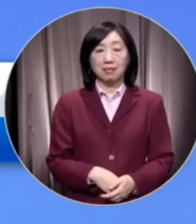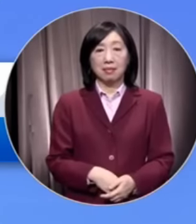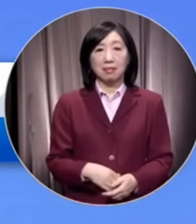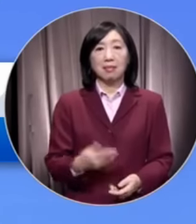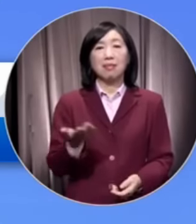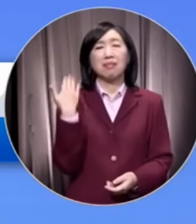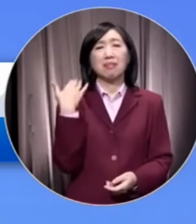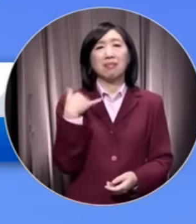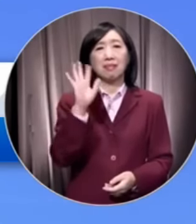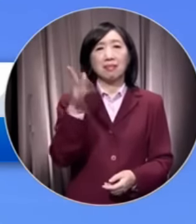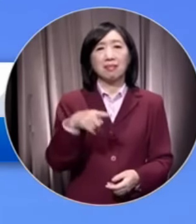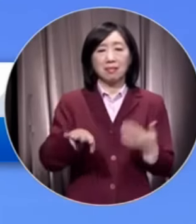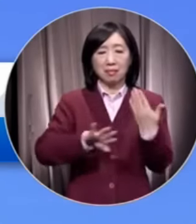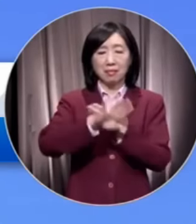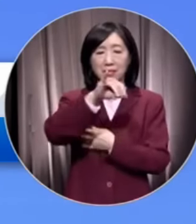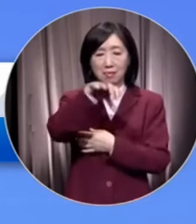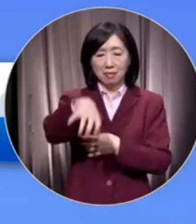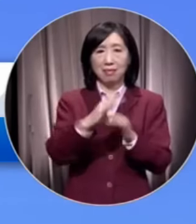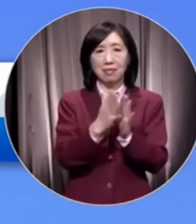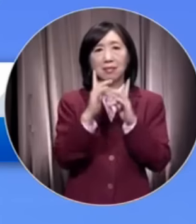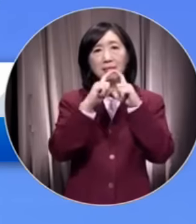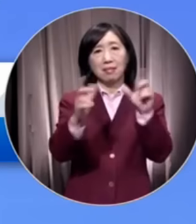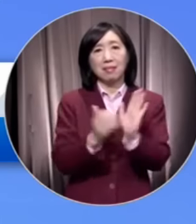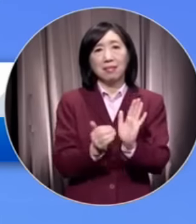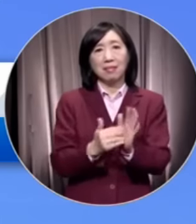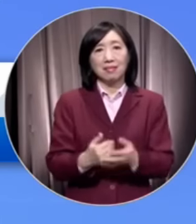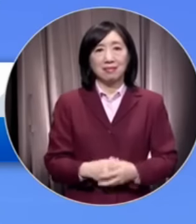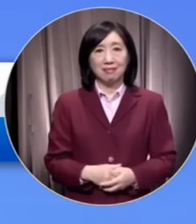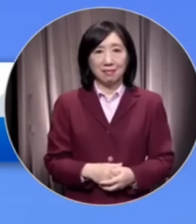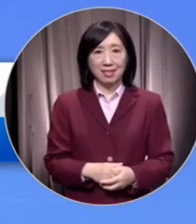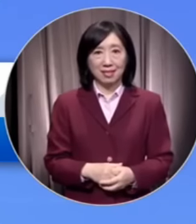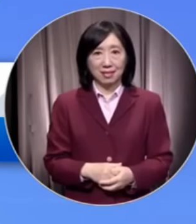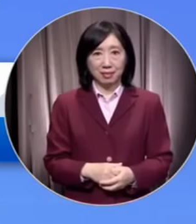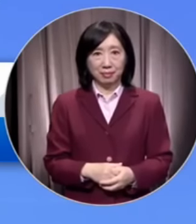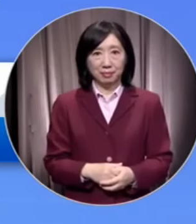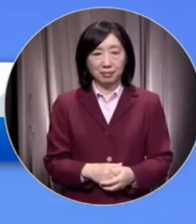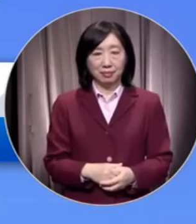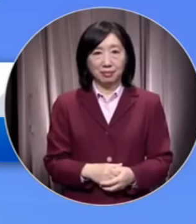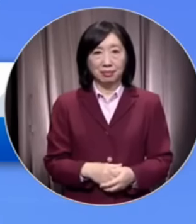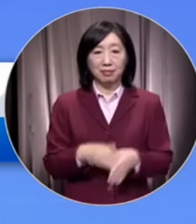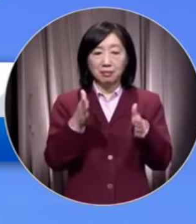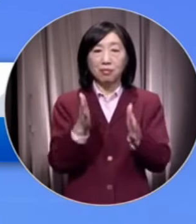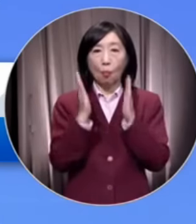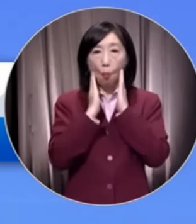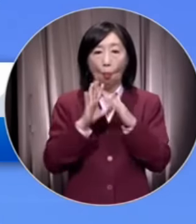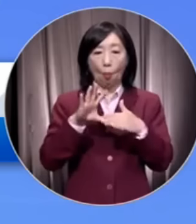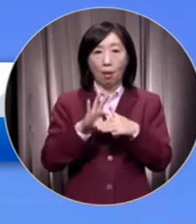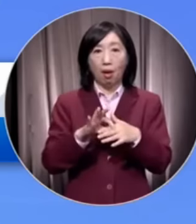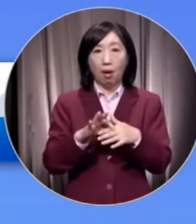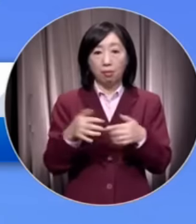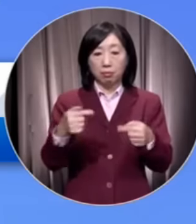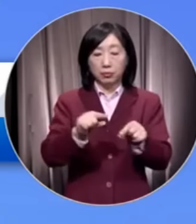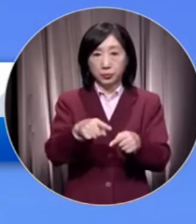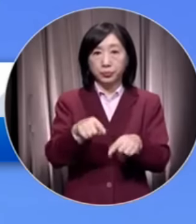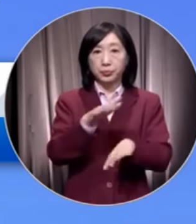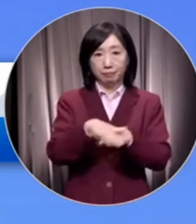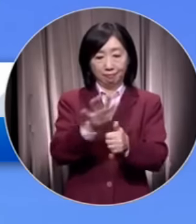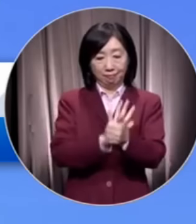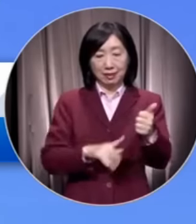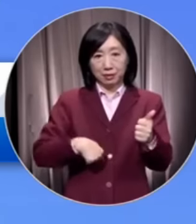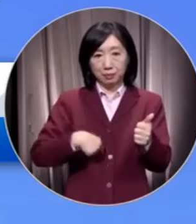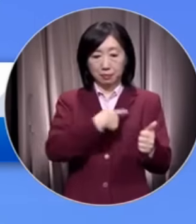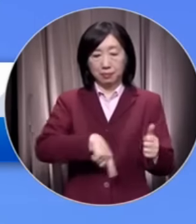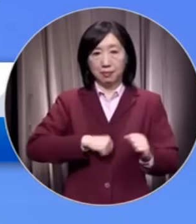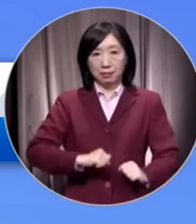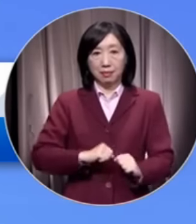已经在其他的场合里面都谈过了，那就是对于瘦肉精会影响到我们国人的